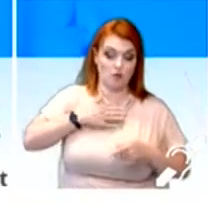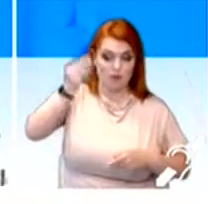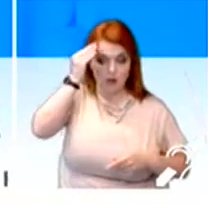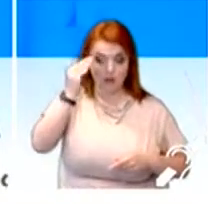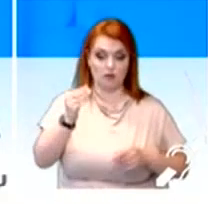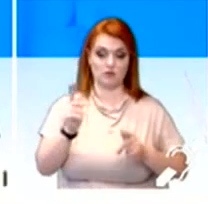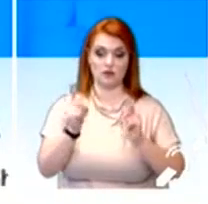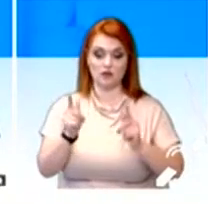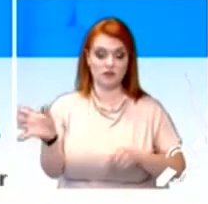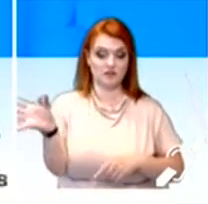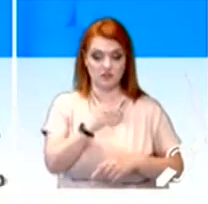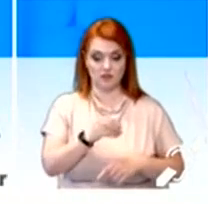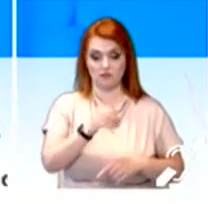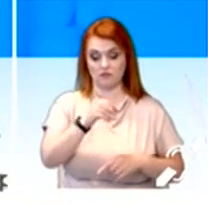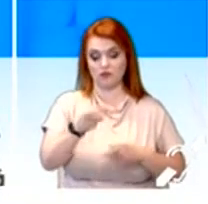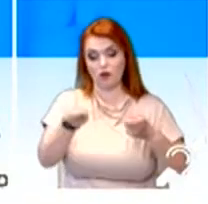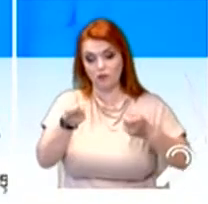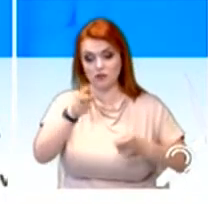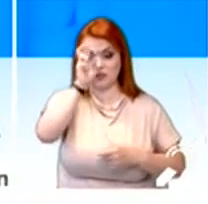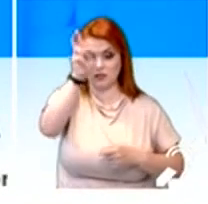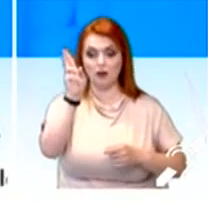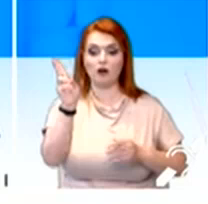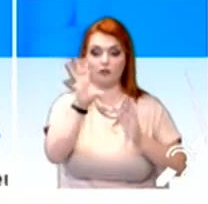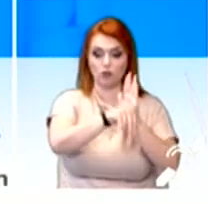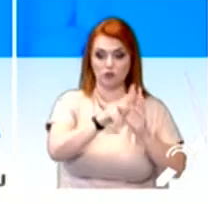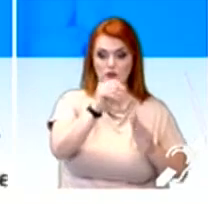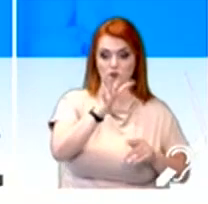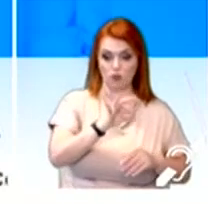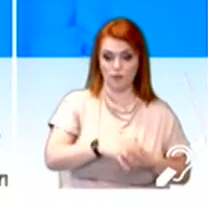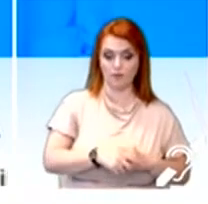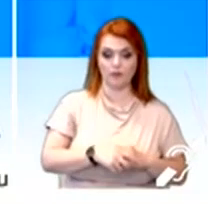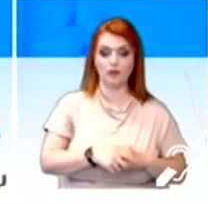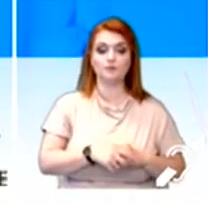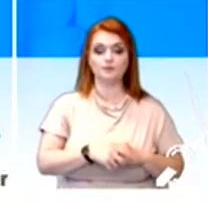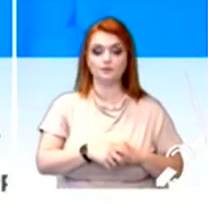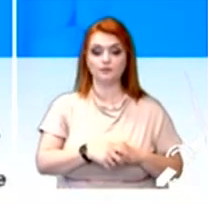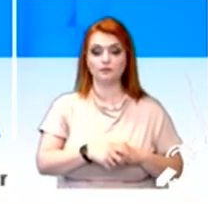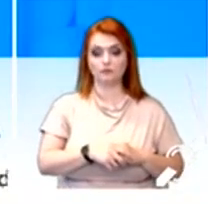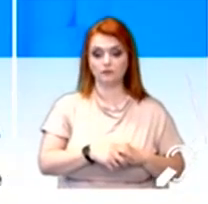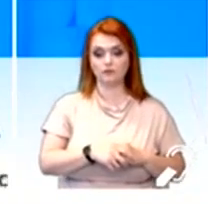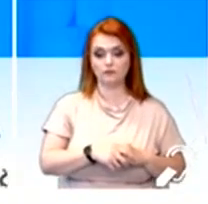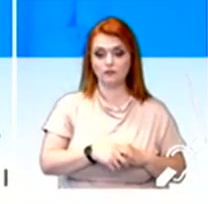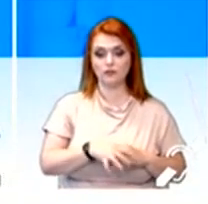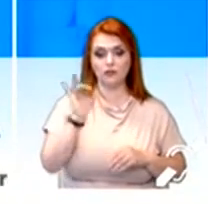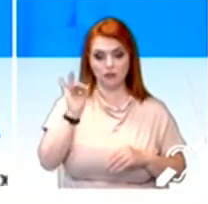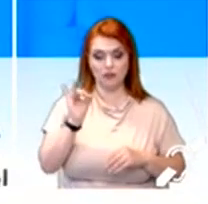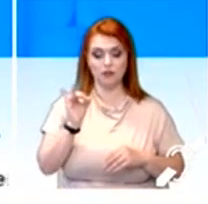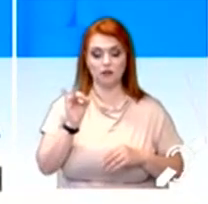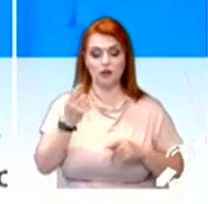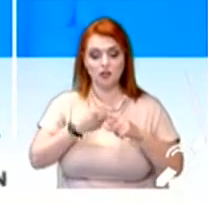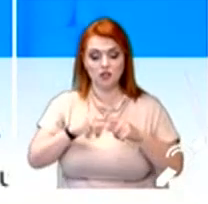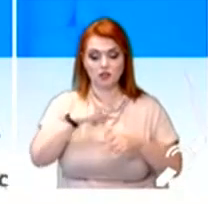this evaluation. And it would be really great if we had remarks on these